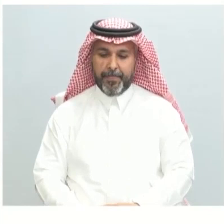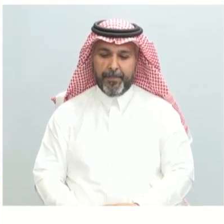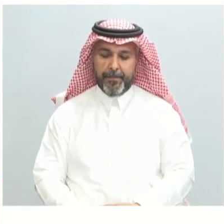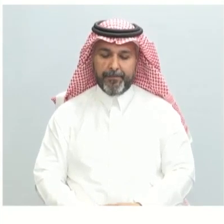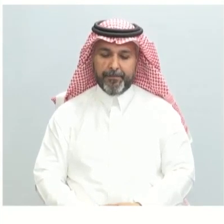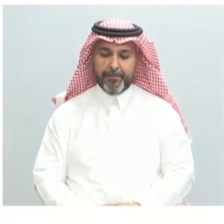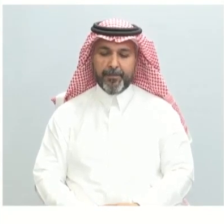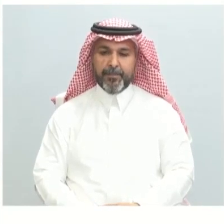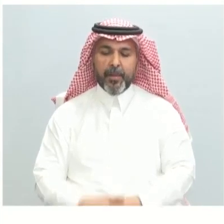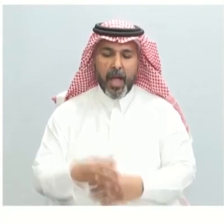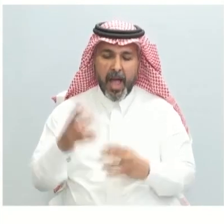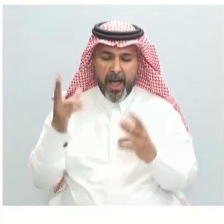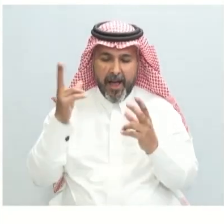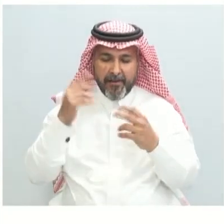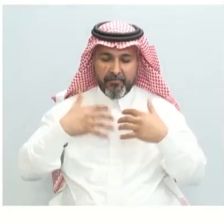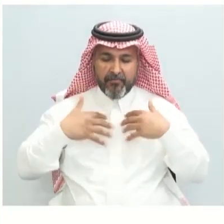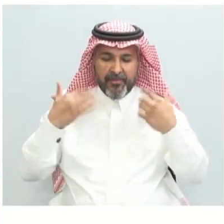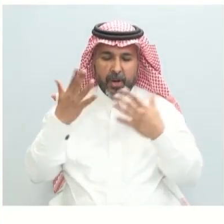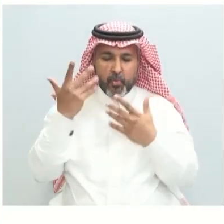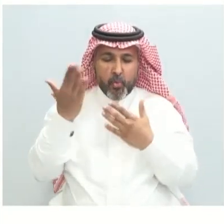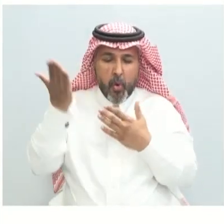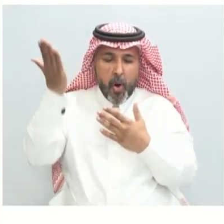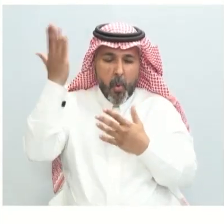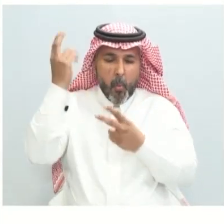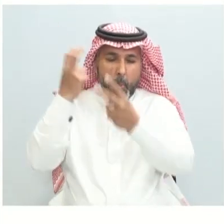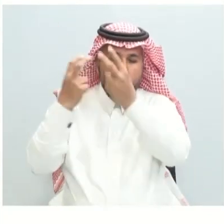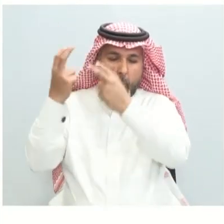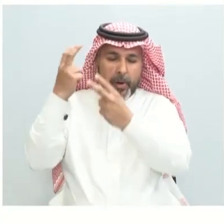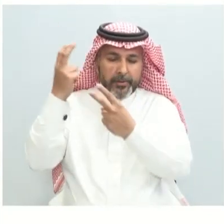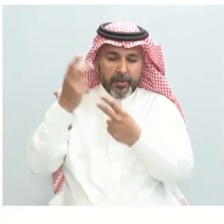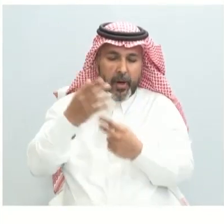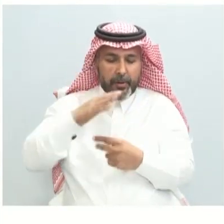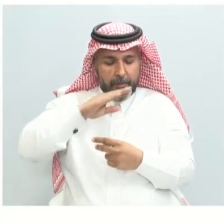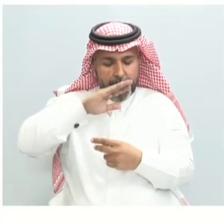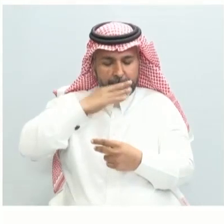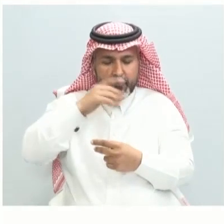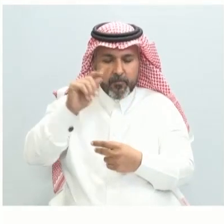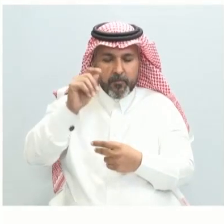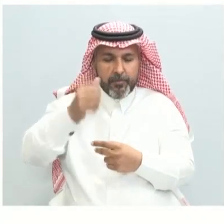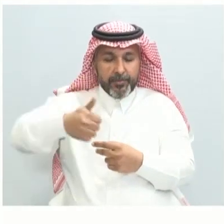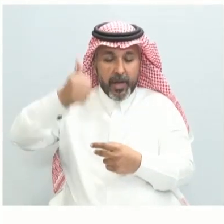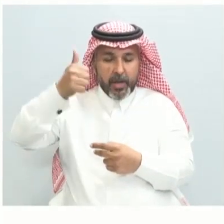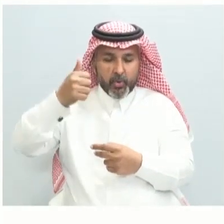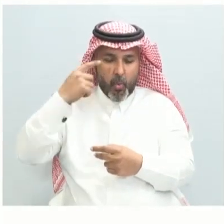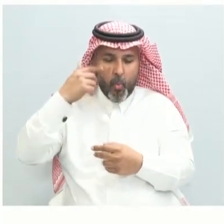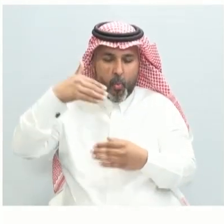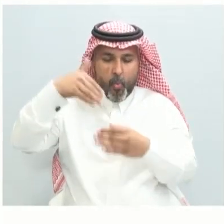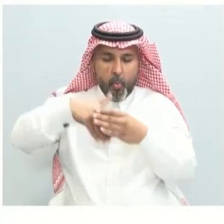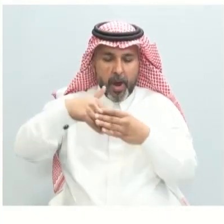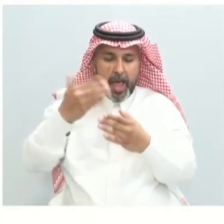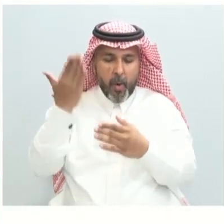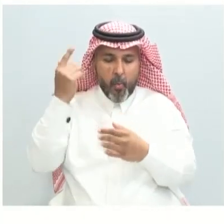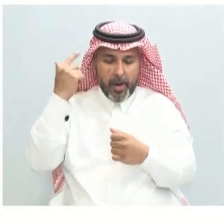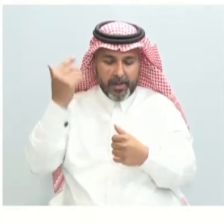الاعتزاز بتراث الوطن بتراث الوطن وثقافته وارثه